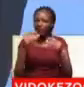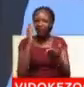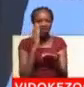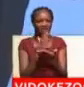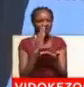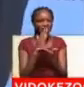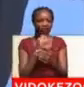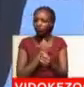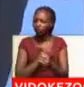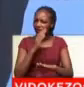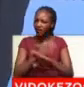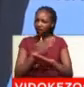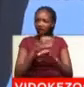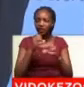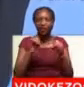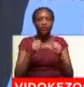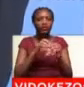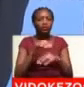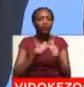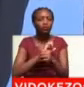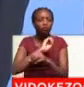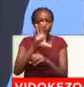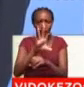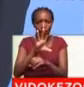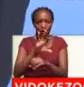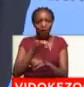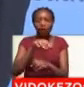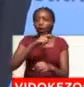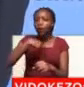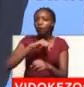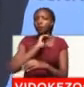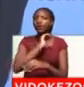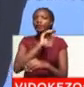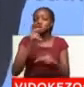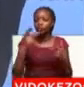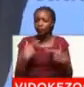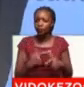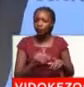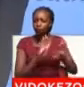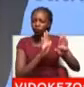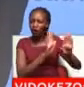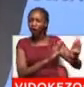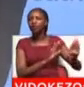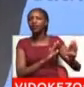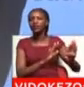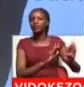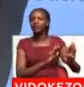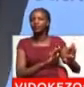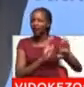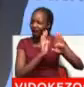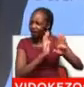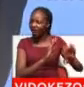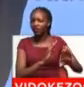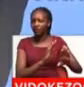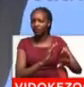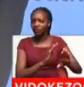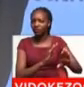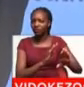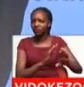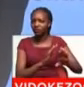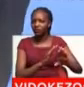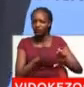uongo. We have appealed to people to desist from any form of